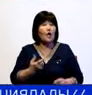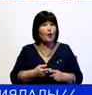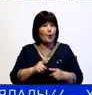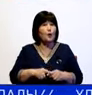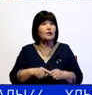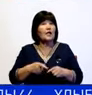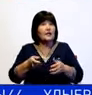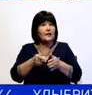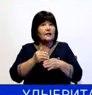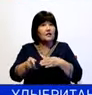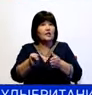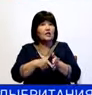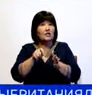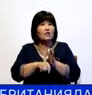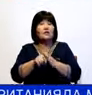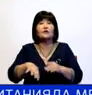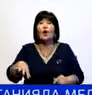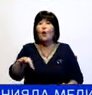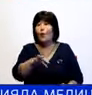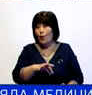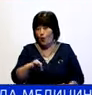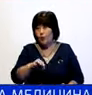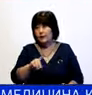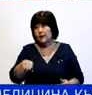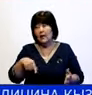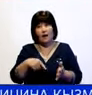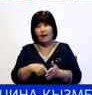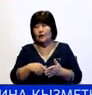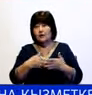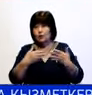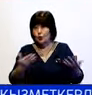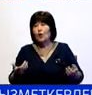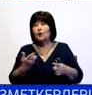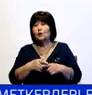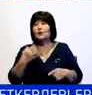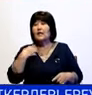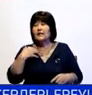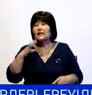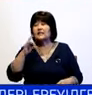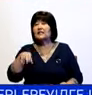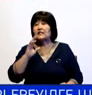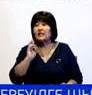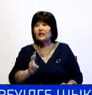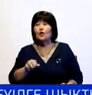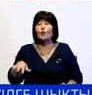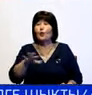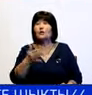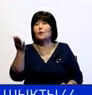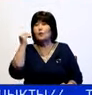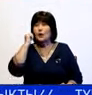кешенді зерттеліп жатқан оғыз қаласы жоқ. Сол себепті Сырдың бойында одан бөлек бұрынғы